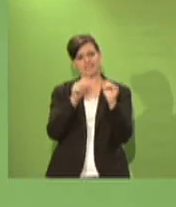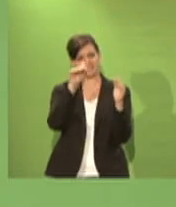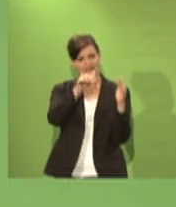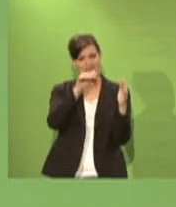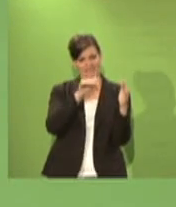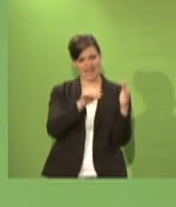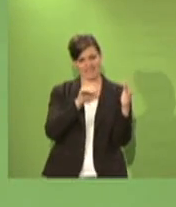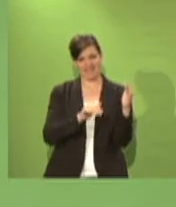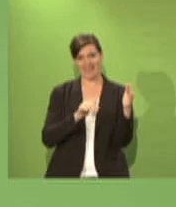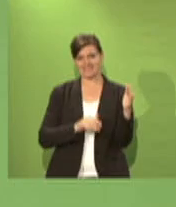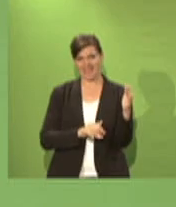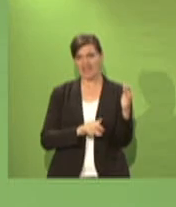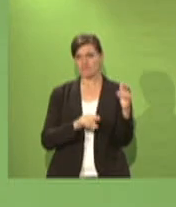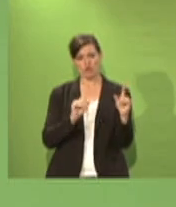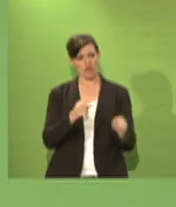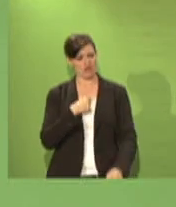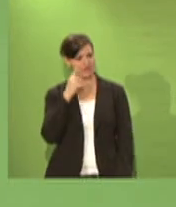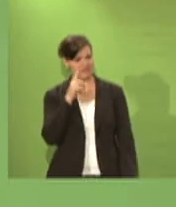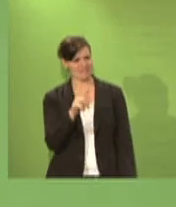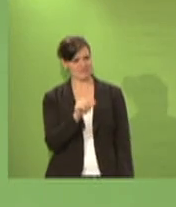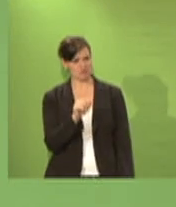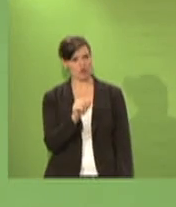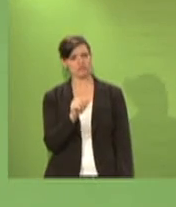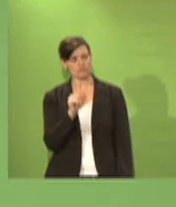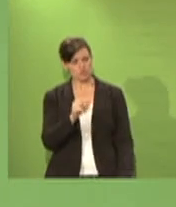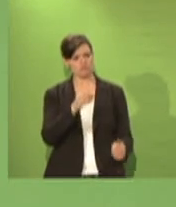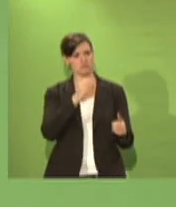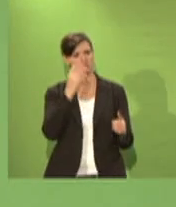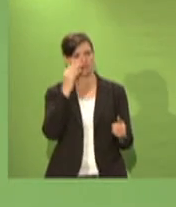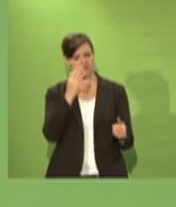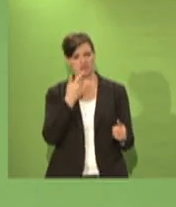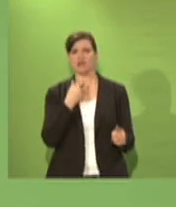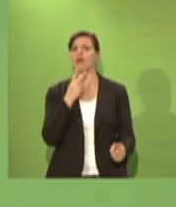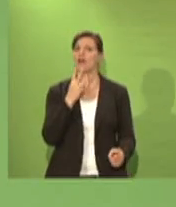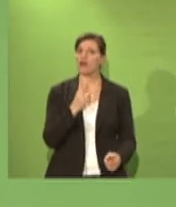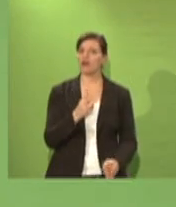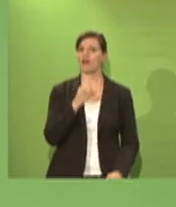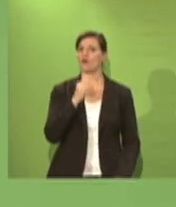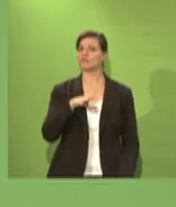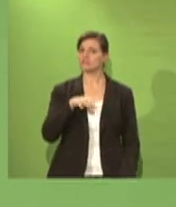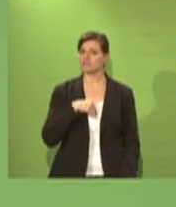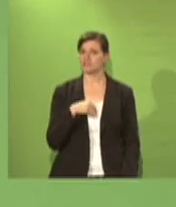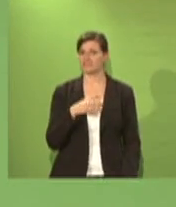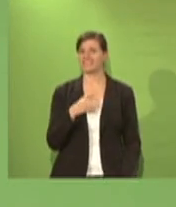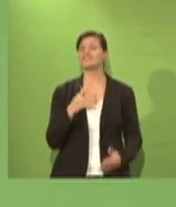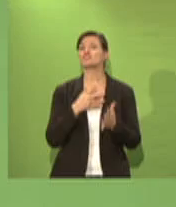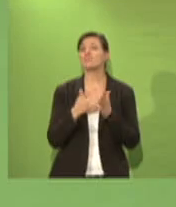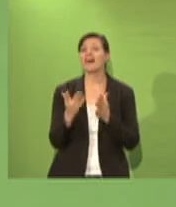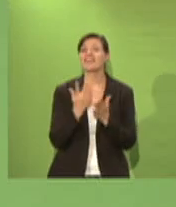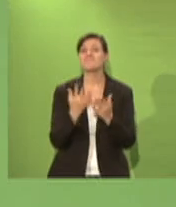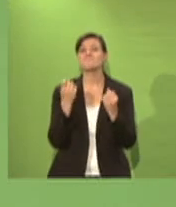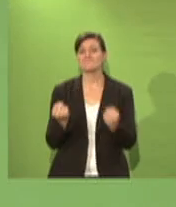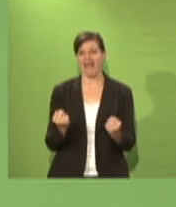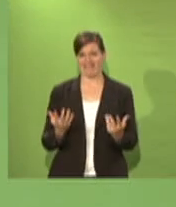die Leute sich dann fragen, ja, was hat das eigentlich zu tun? Und dass sie dann darüber nachdenken. Denn Sprache ist Macht.